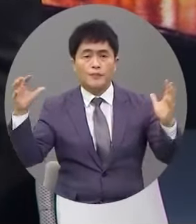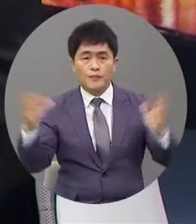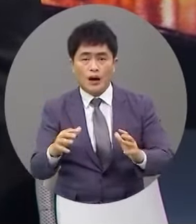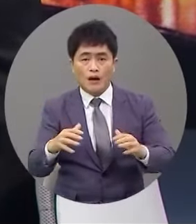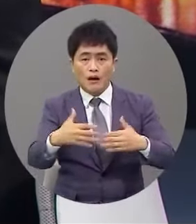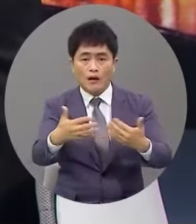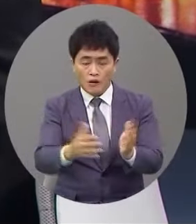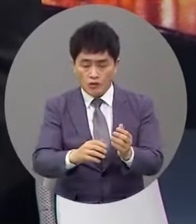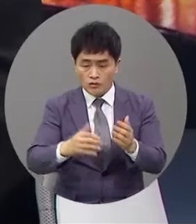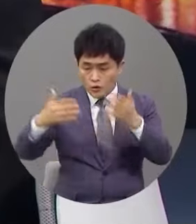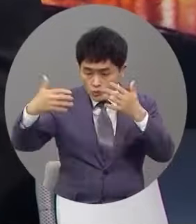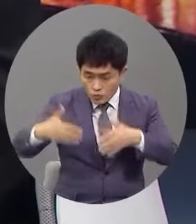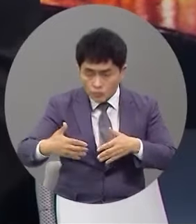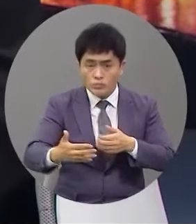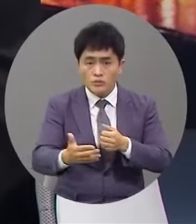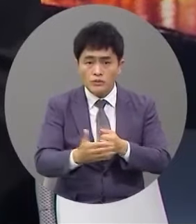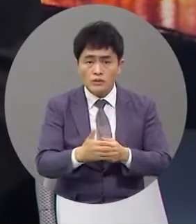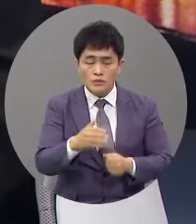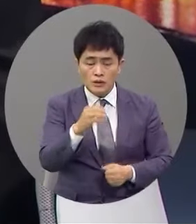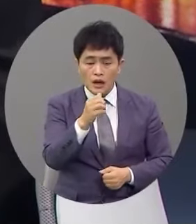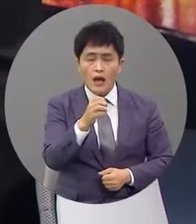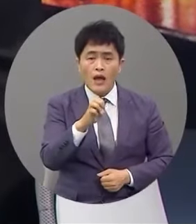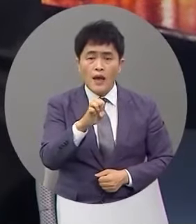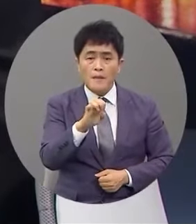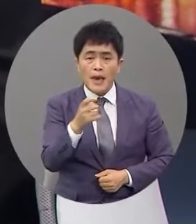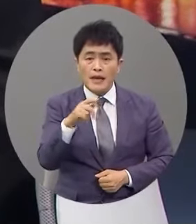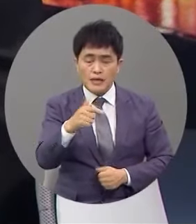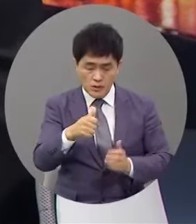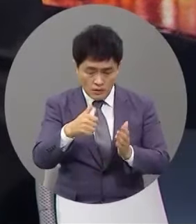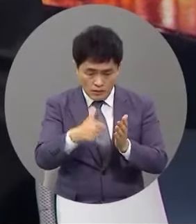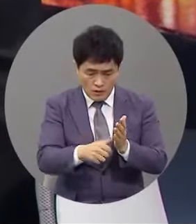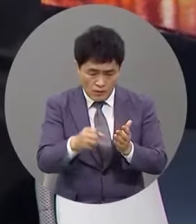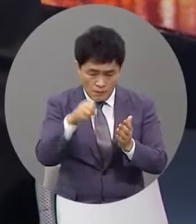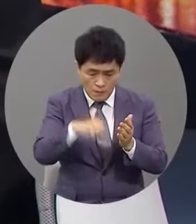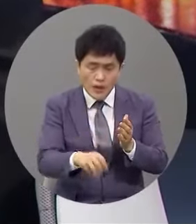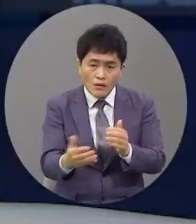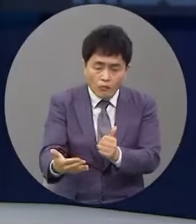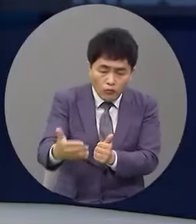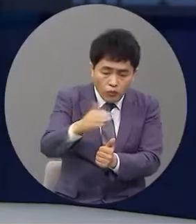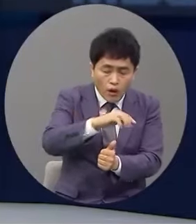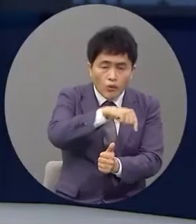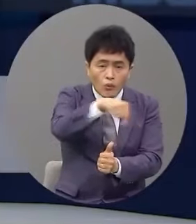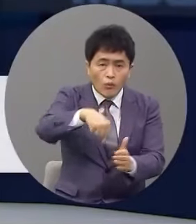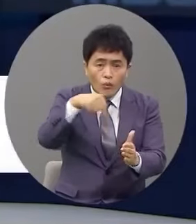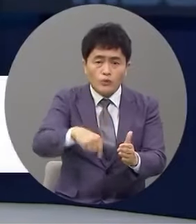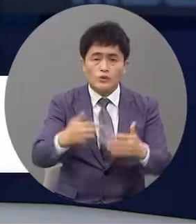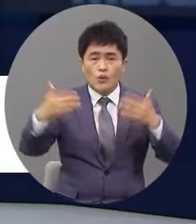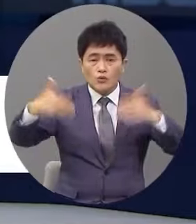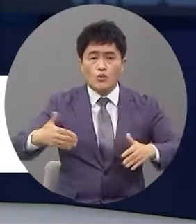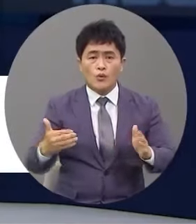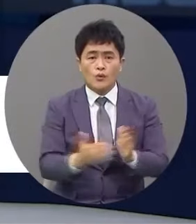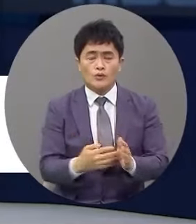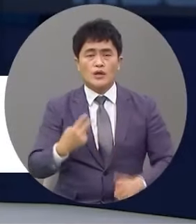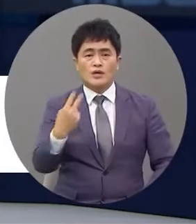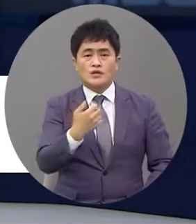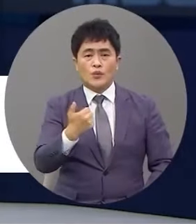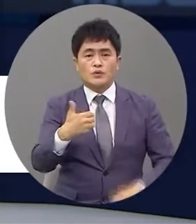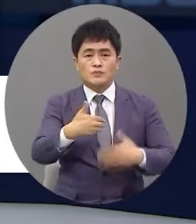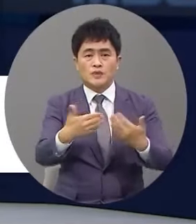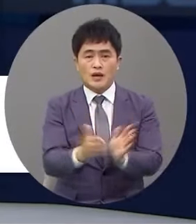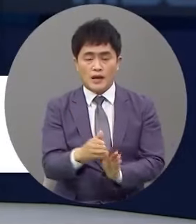대신 선결 조건이 있었지 않습니까? 폐기물 처리 시설 이게 이 조건 안에 들어있었죠? 네 맞습니다. 2050년까지 핵폐기물 연구